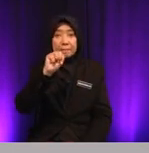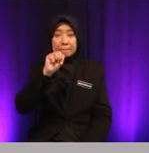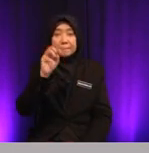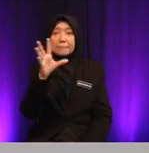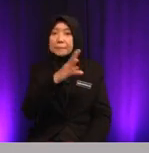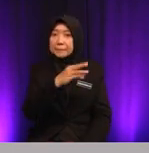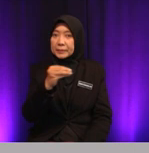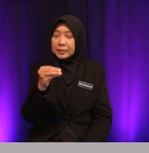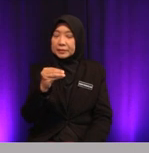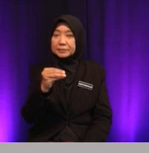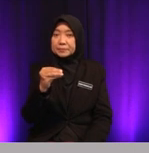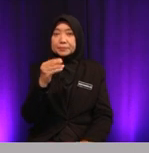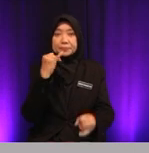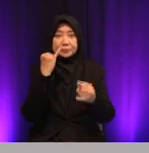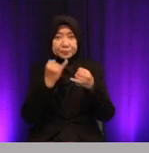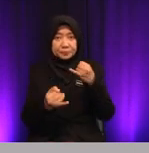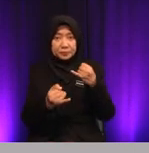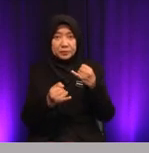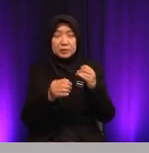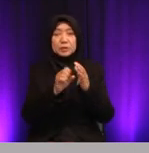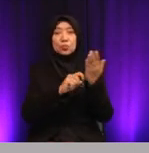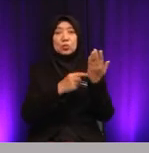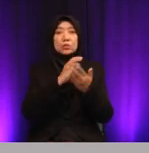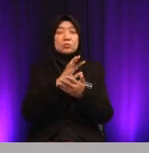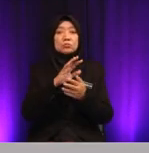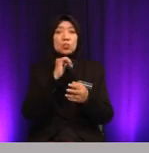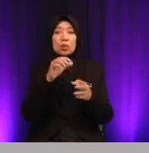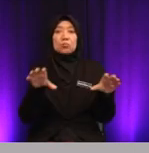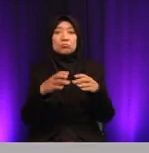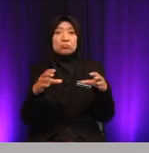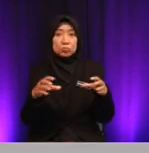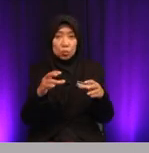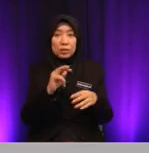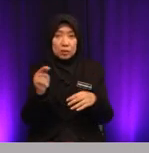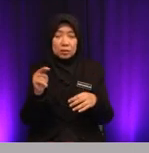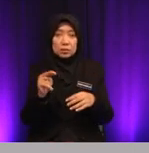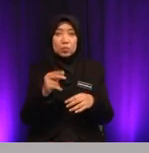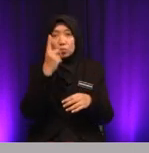short Beat adalah buatan dimana digunakan makanan untuk